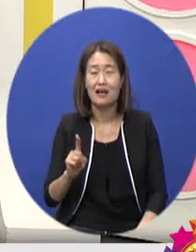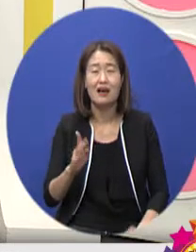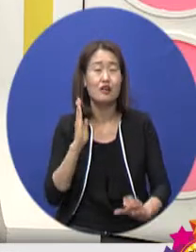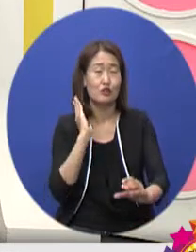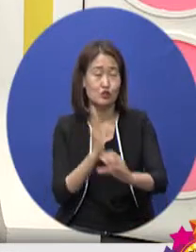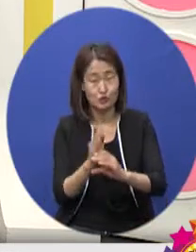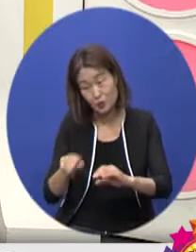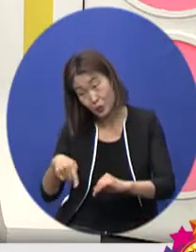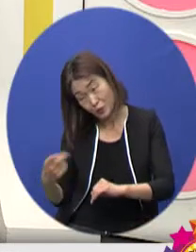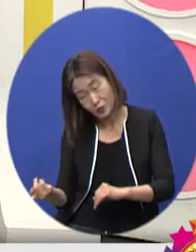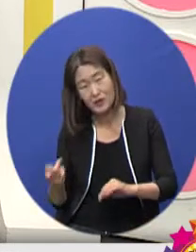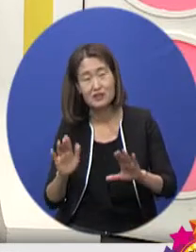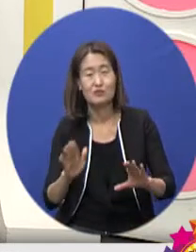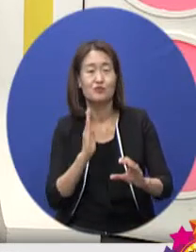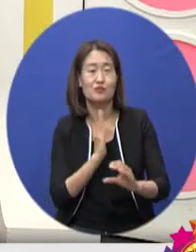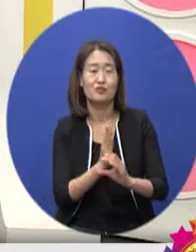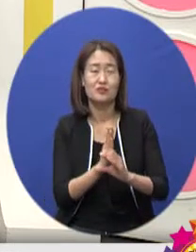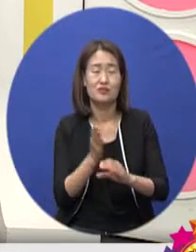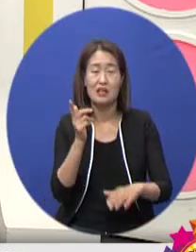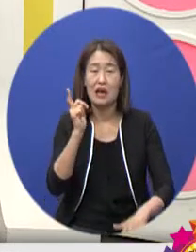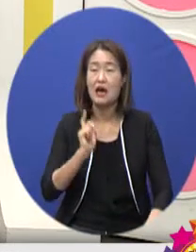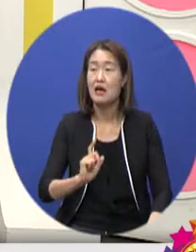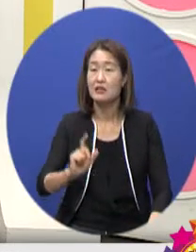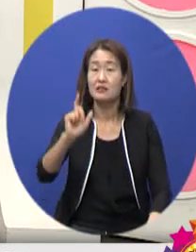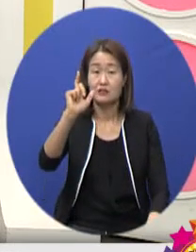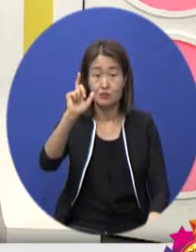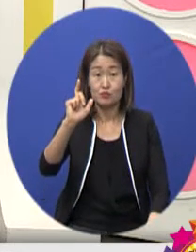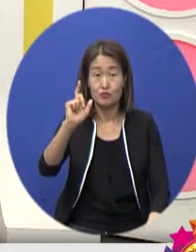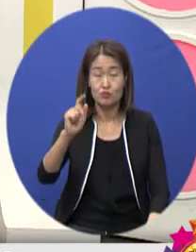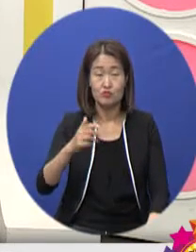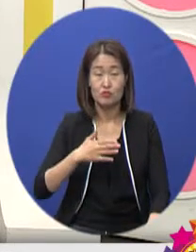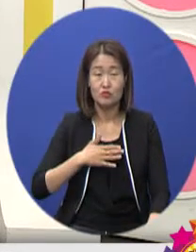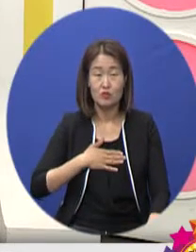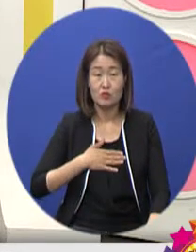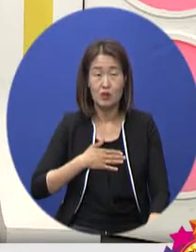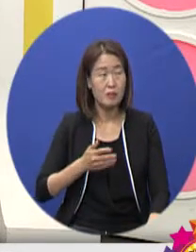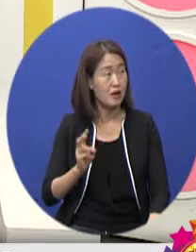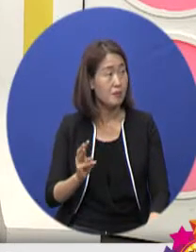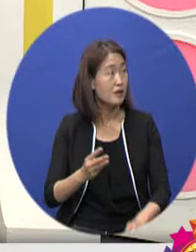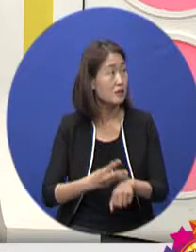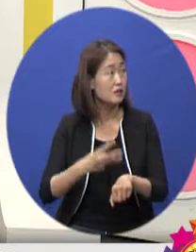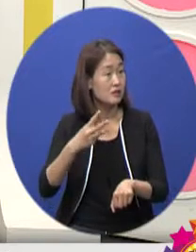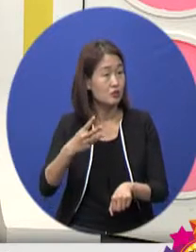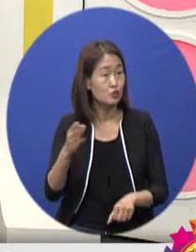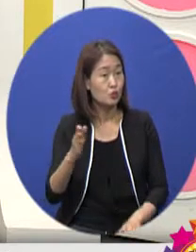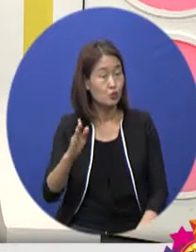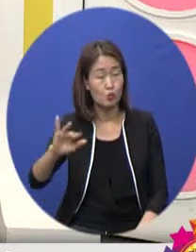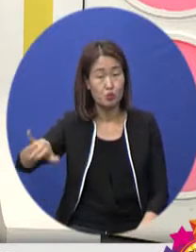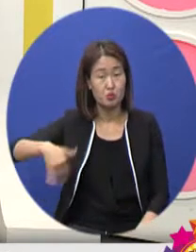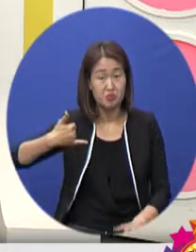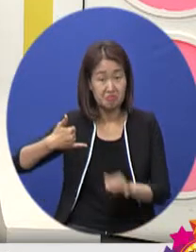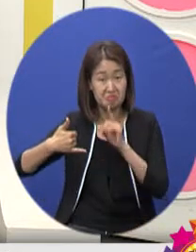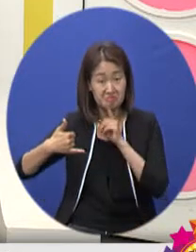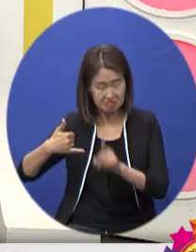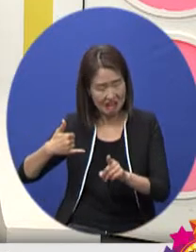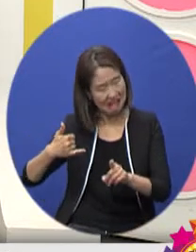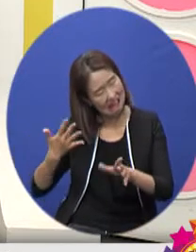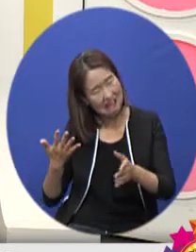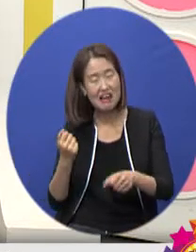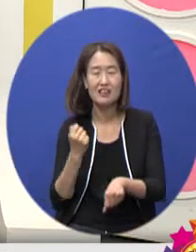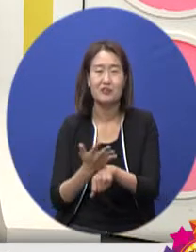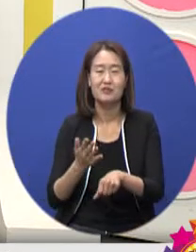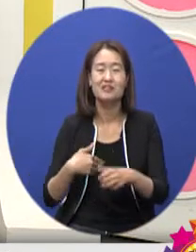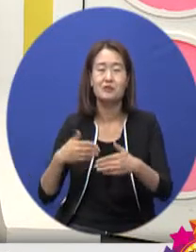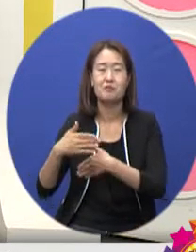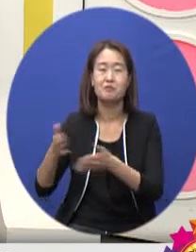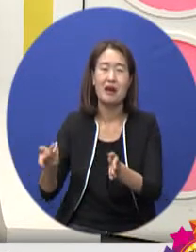있는데 아침에 안내분이 네. 한 3시쯤 전화 온다 하길래 네. 잠깐 지금